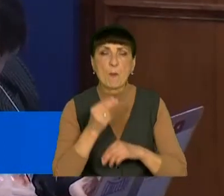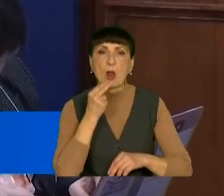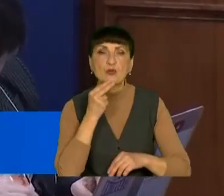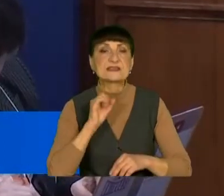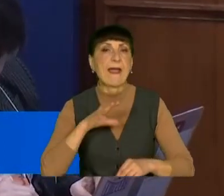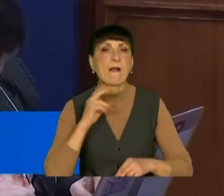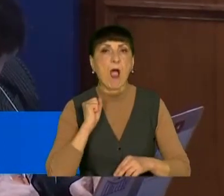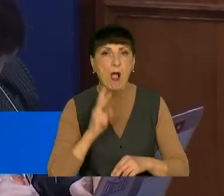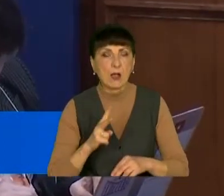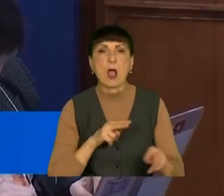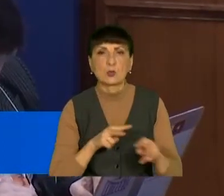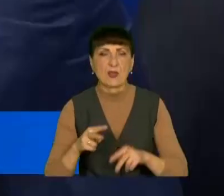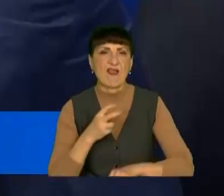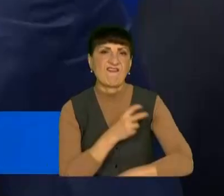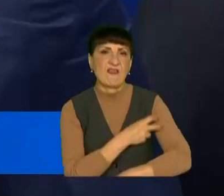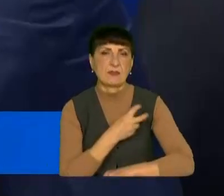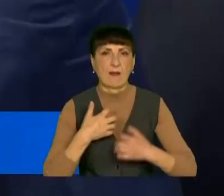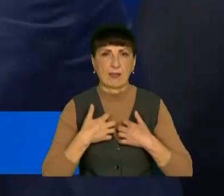сайги контролируют ветеринары.